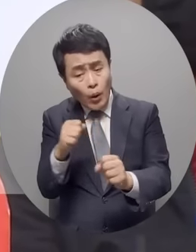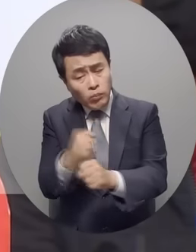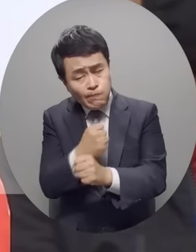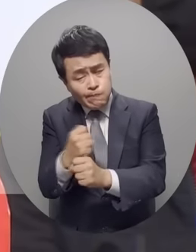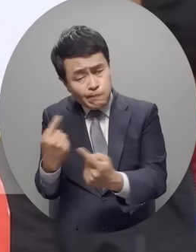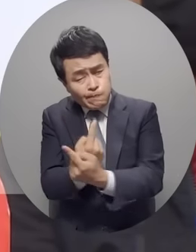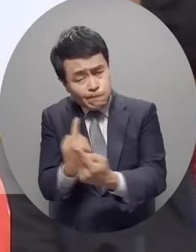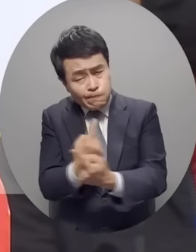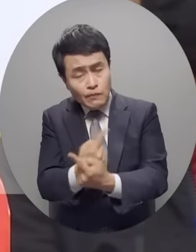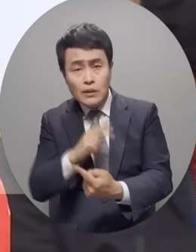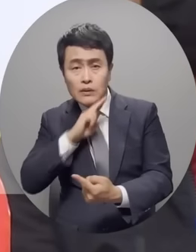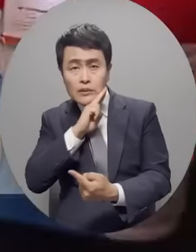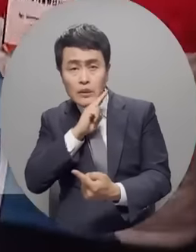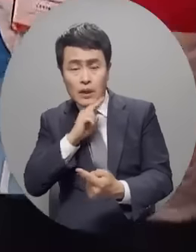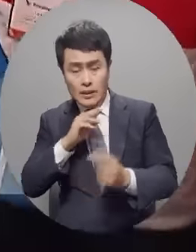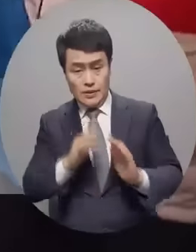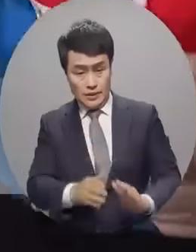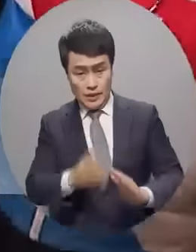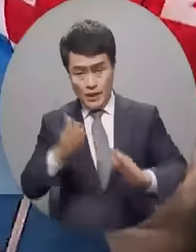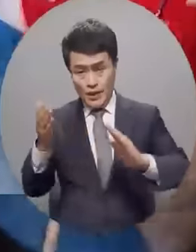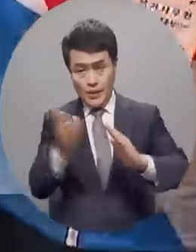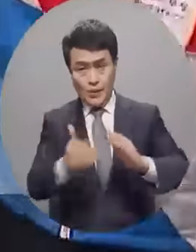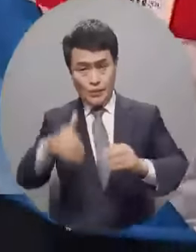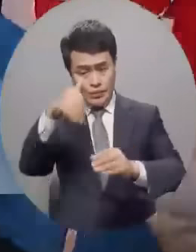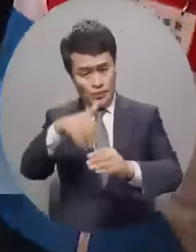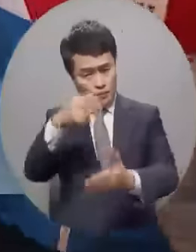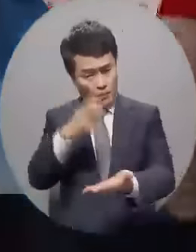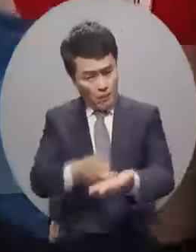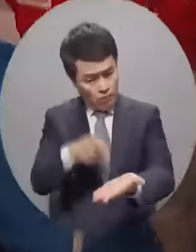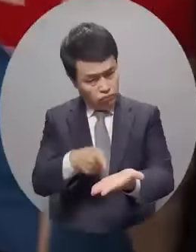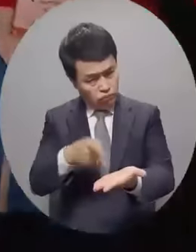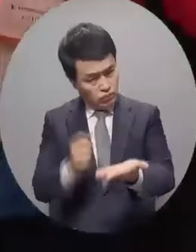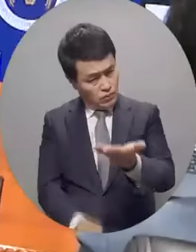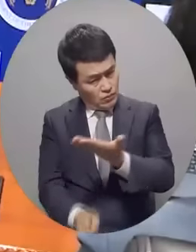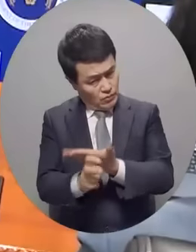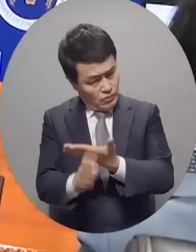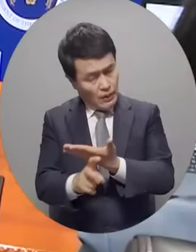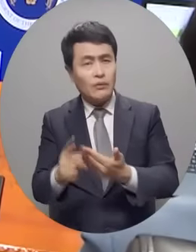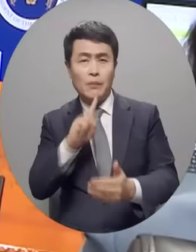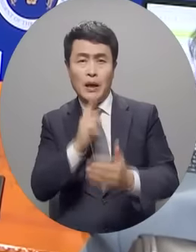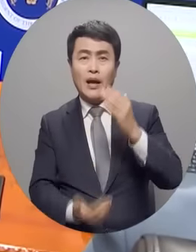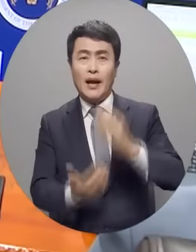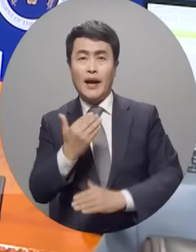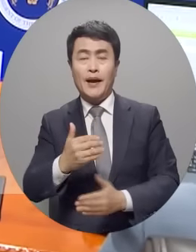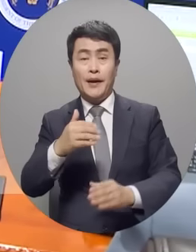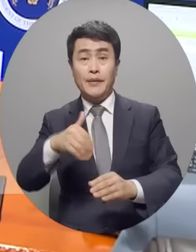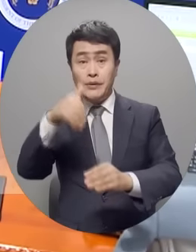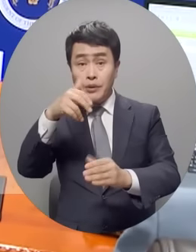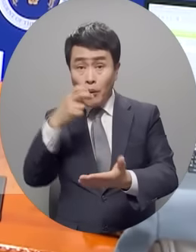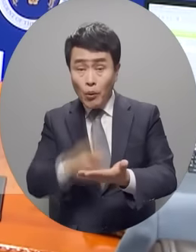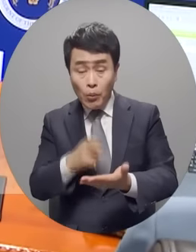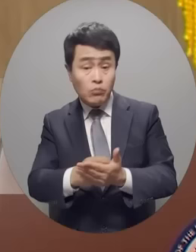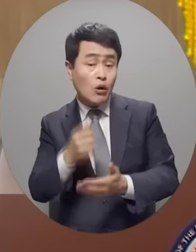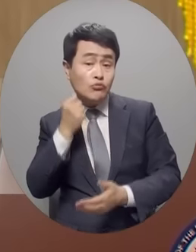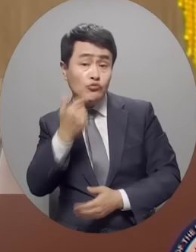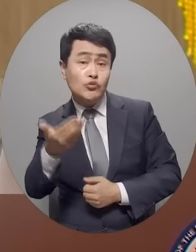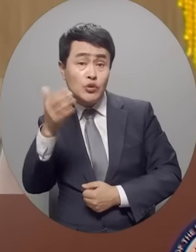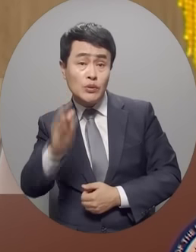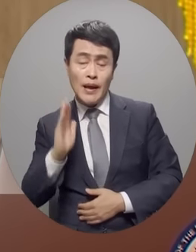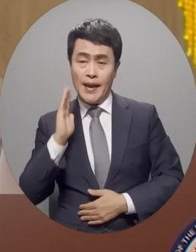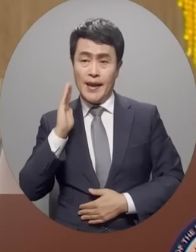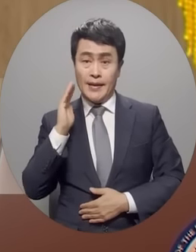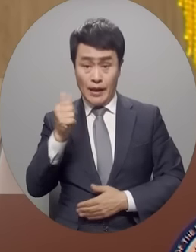받고 있어 공직선거법 위반 혐의가 적용될 수 있다는 해석도 나옵니다. 선거법 공소시효는 6개월이지만